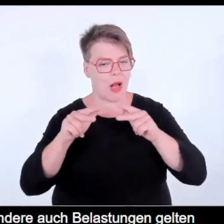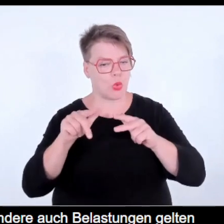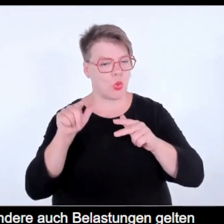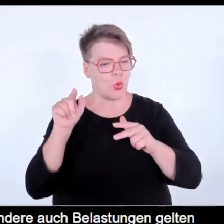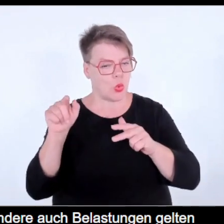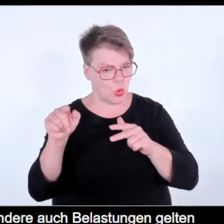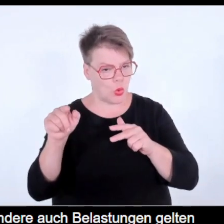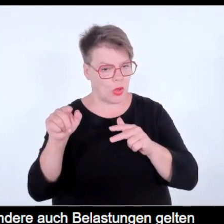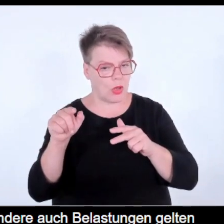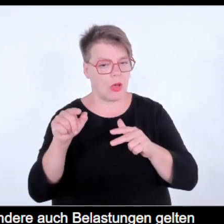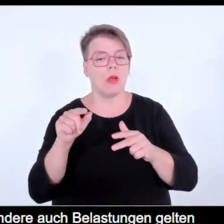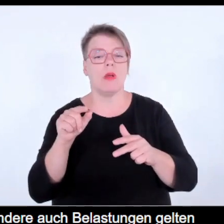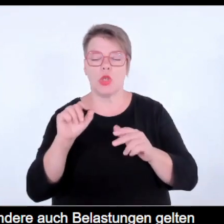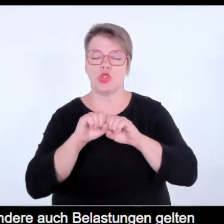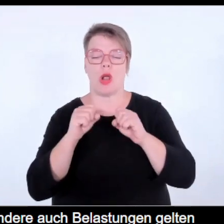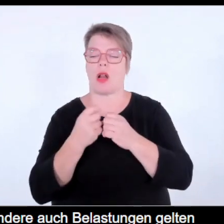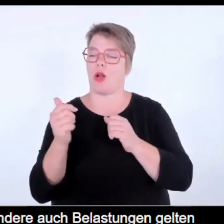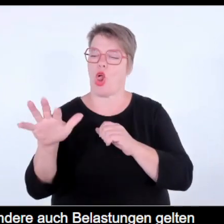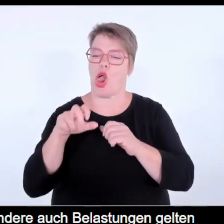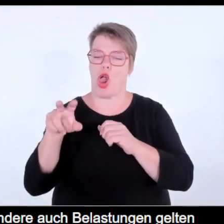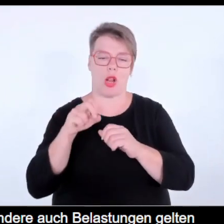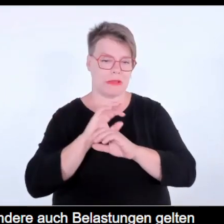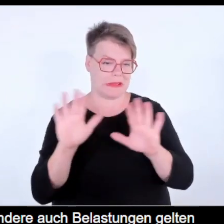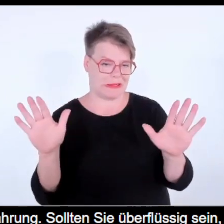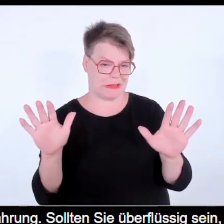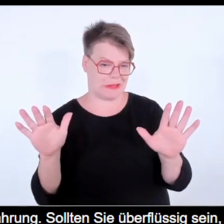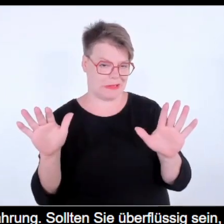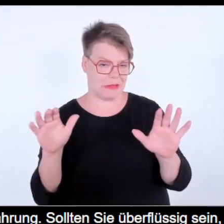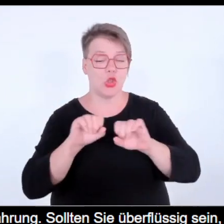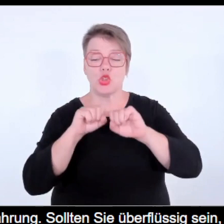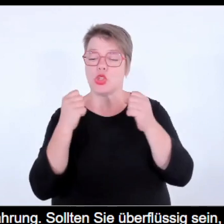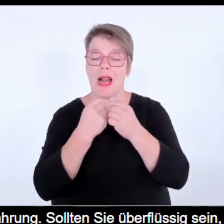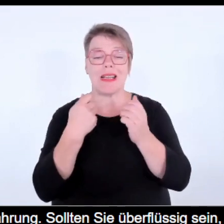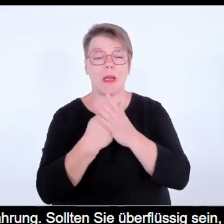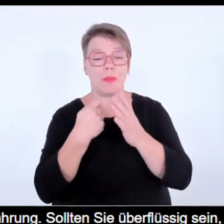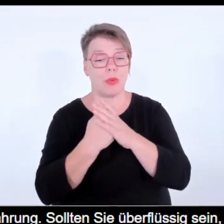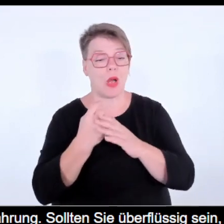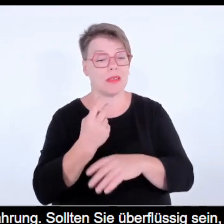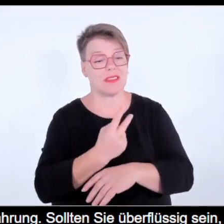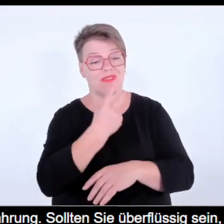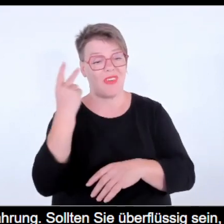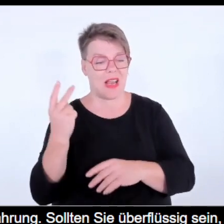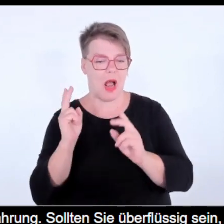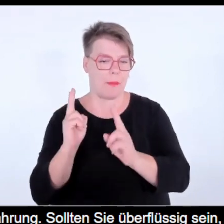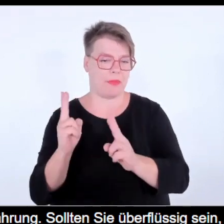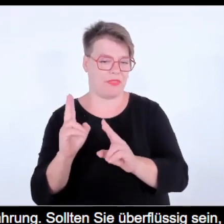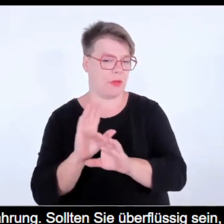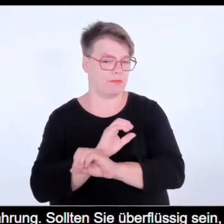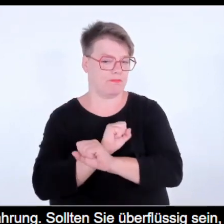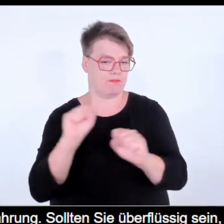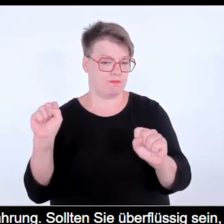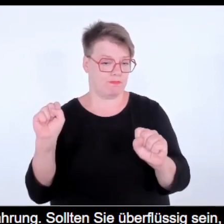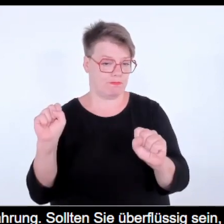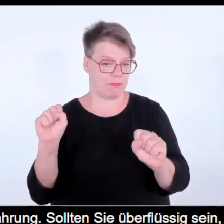mit Vorschriften, die die Initiative behindern. Und fünftens. Wir werden etwas machen, was so ganz neu ist.